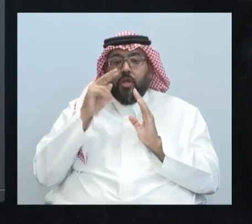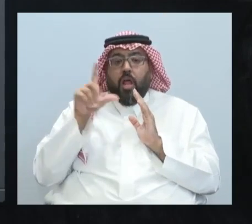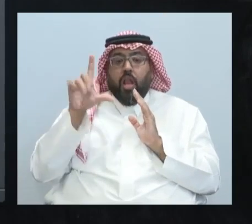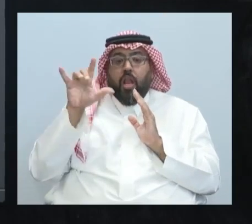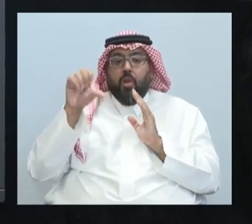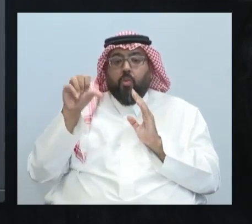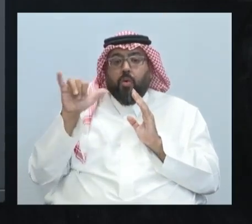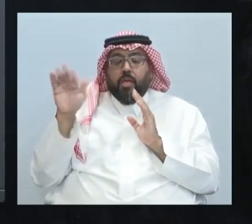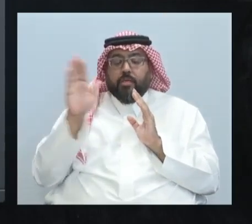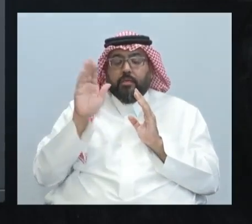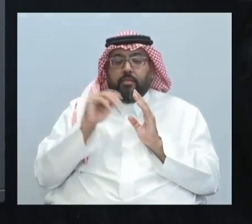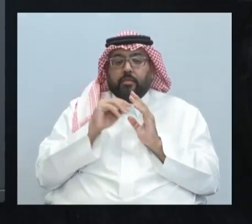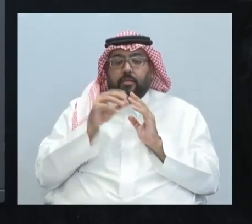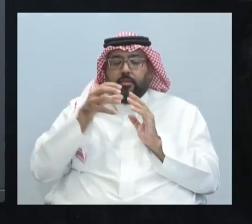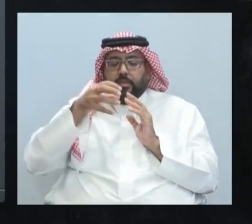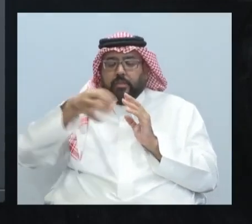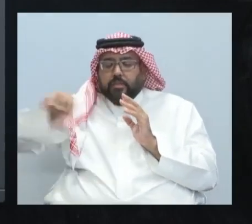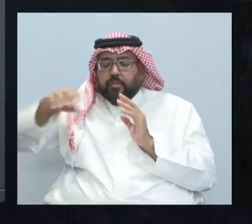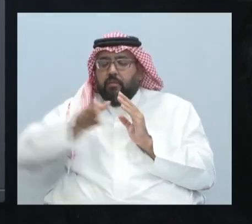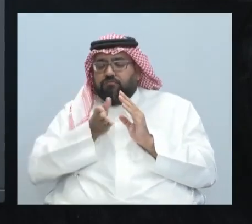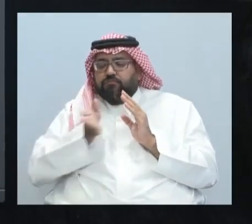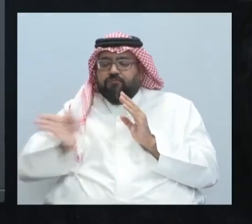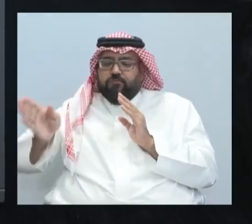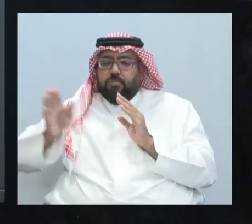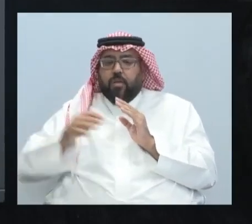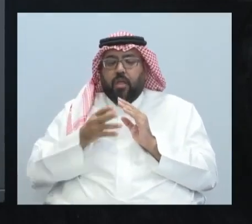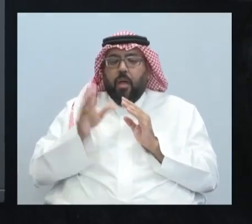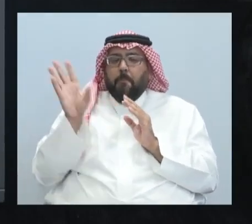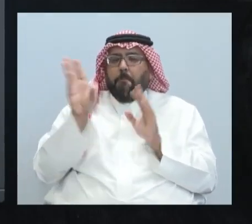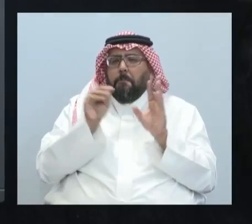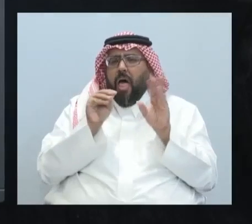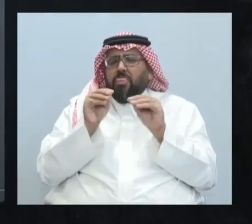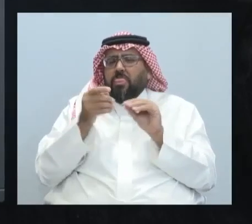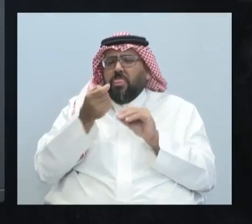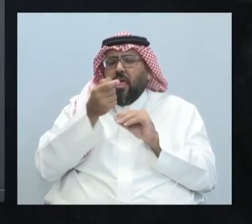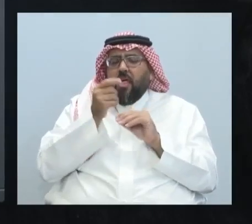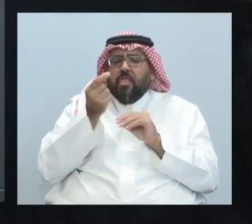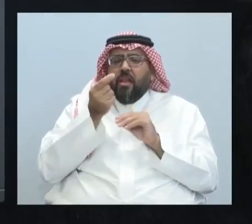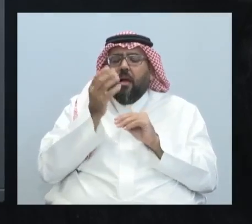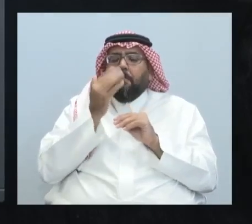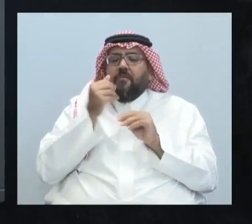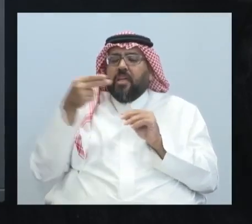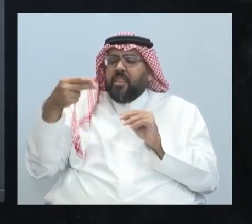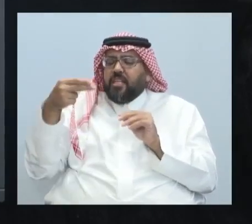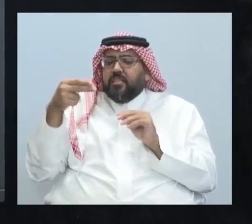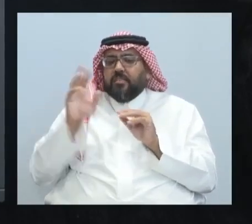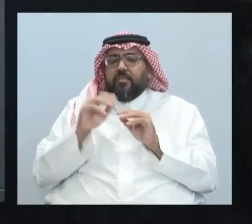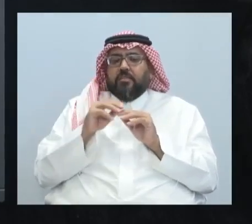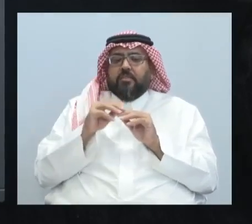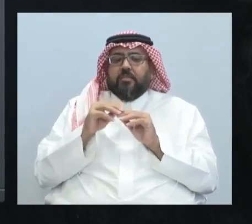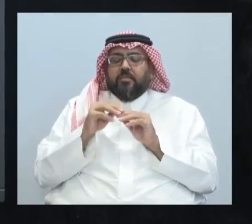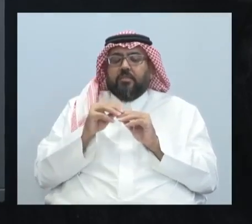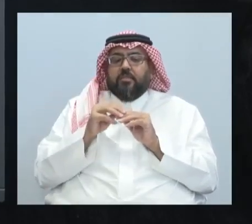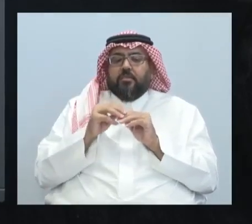بعض الحيود او الشذوذ بمعنى انه في بعض الذرات تحتوي على هيدروجين ولكن تصنف على